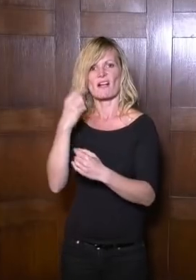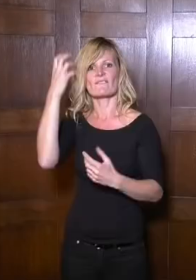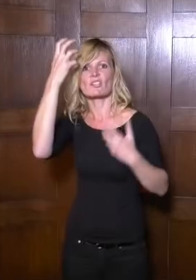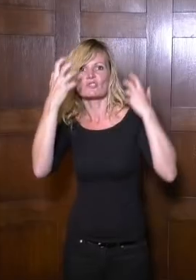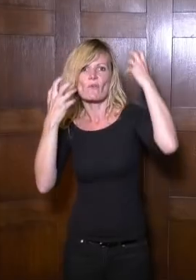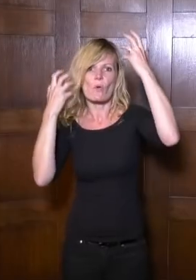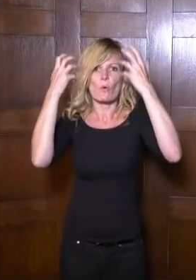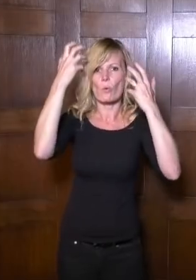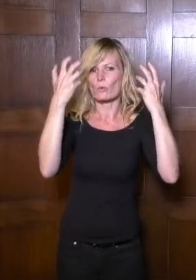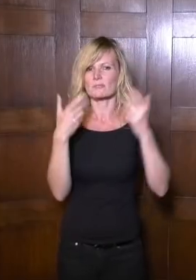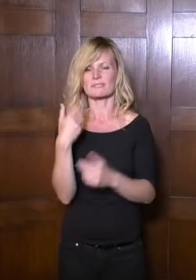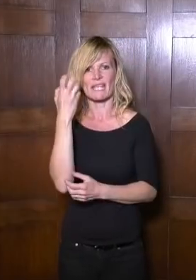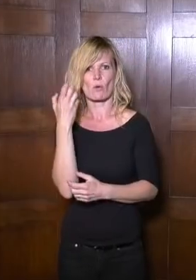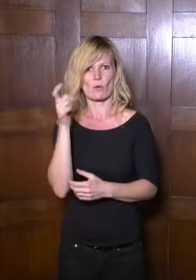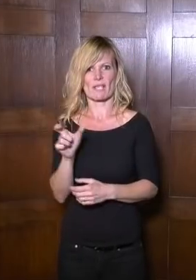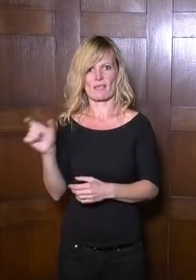Menschen so bezeichnet,